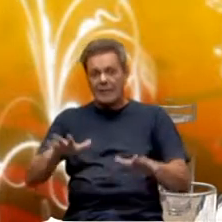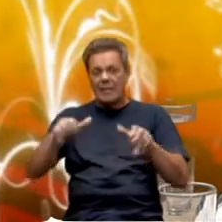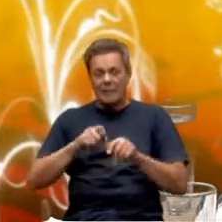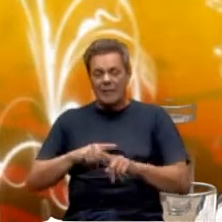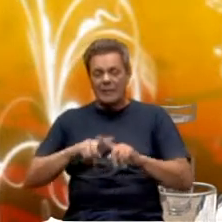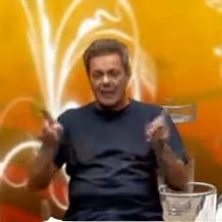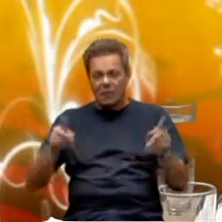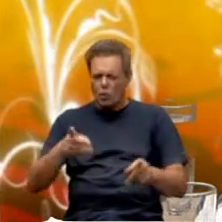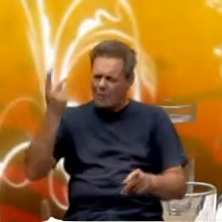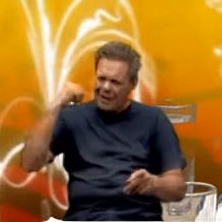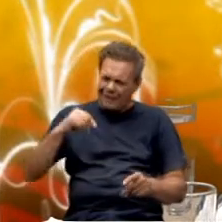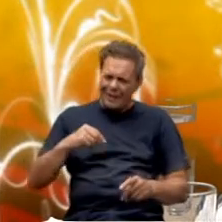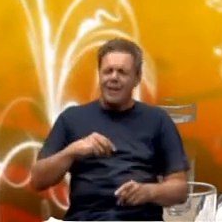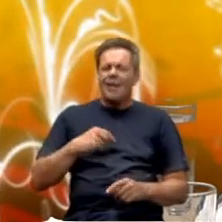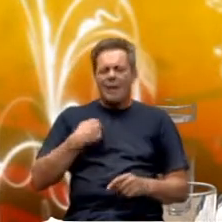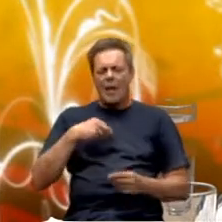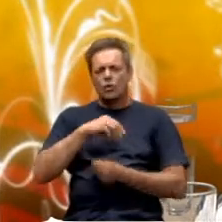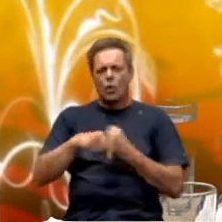naši roditelji otvoreniji,